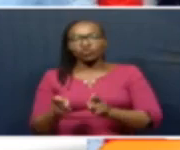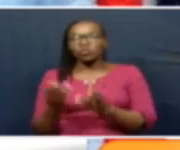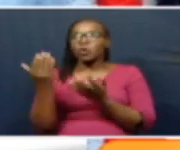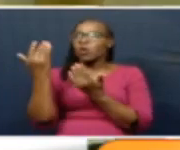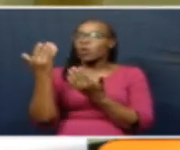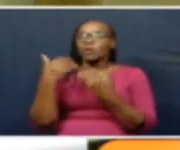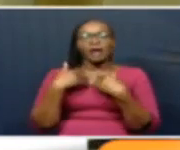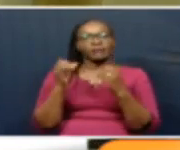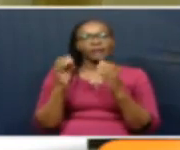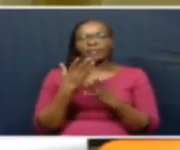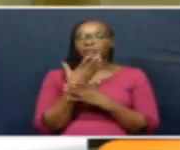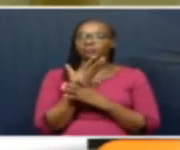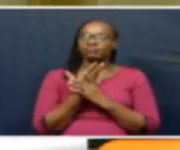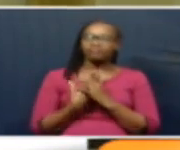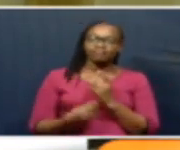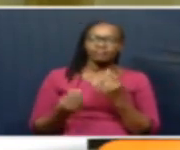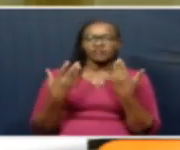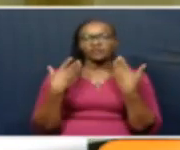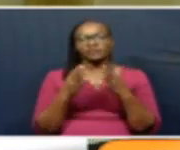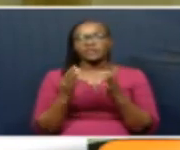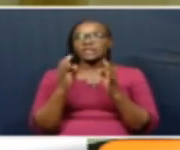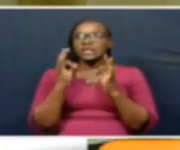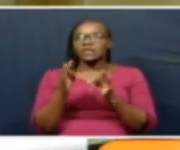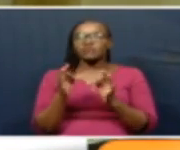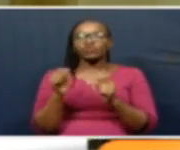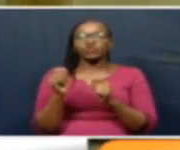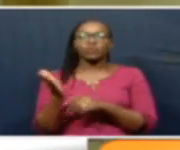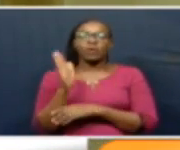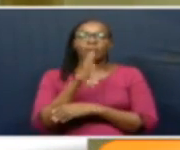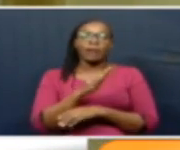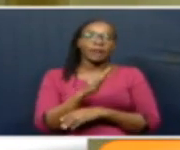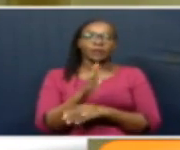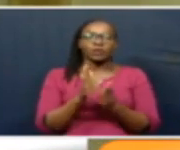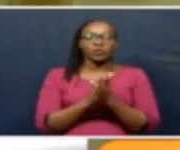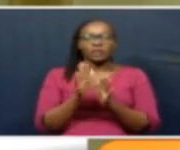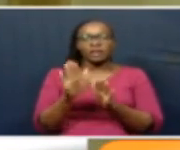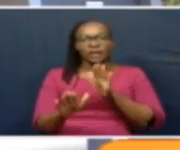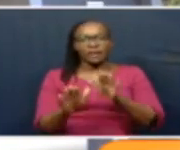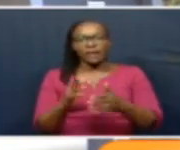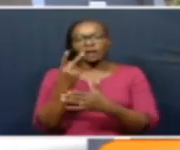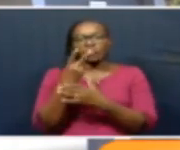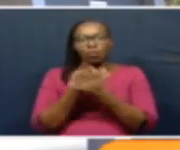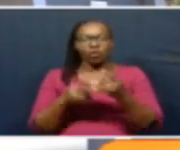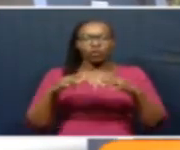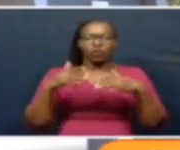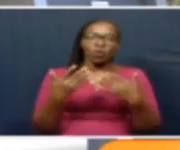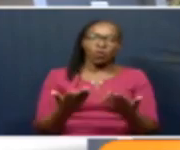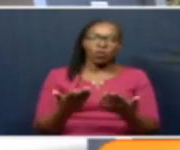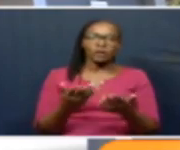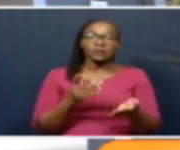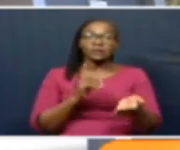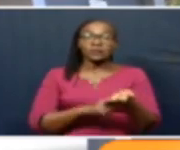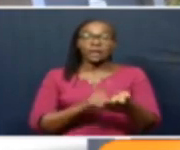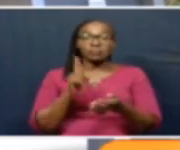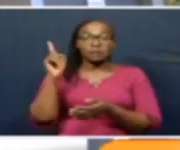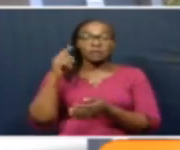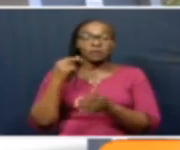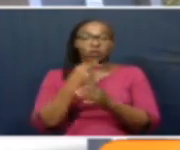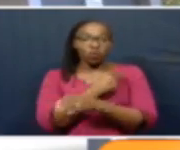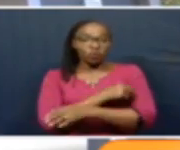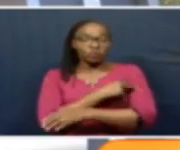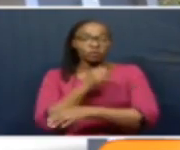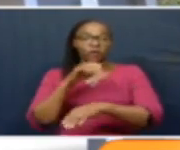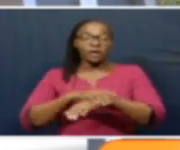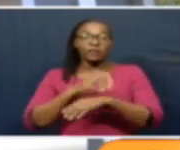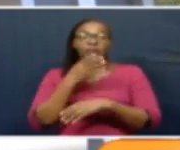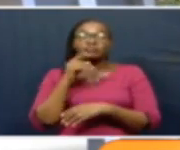hakika iwapo ataweza kutoka katika chumba hicho akiwa na miguu yake miwili. Pindi tu hospitali hii ilipompokea